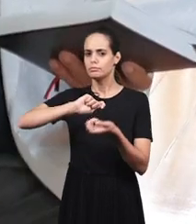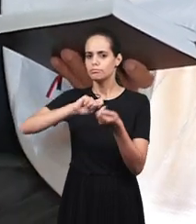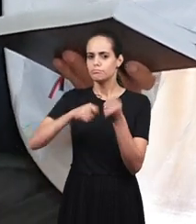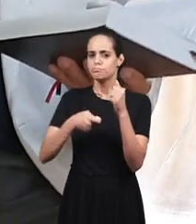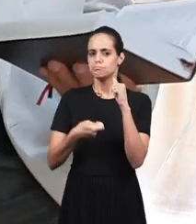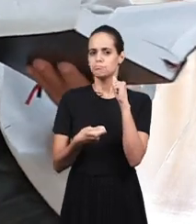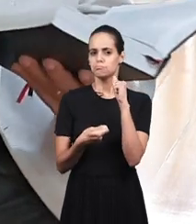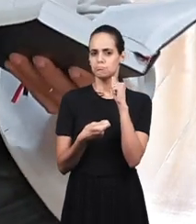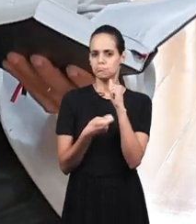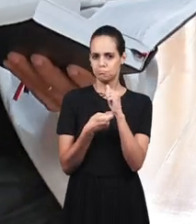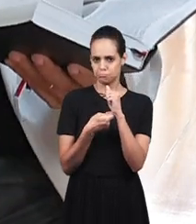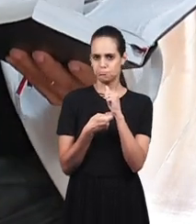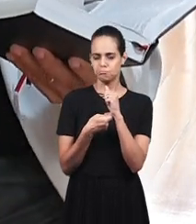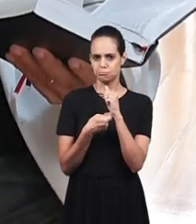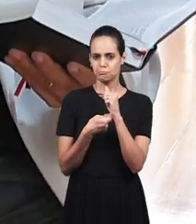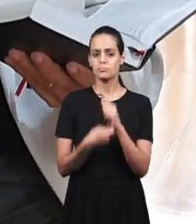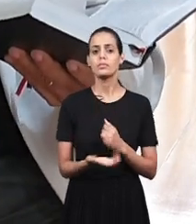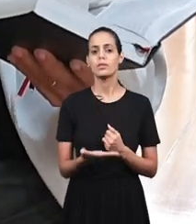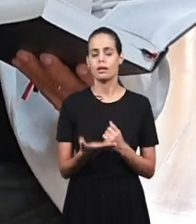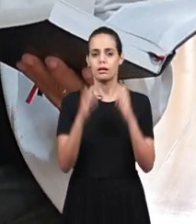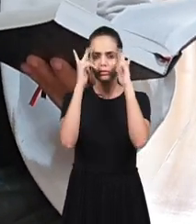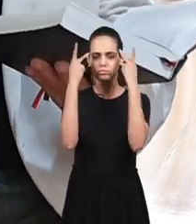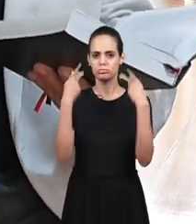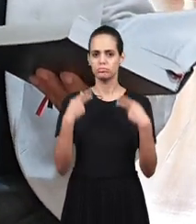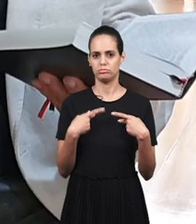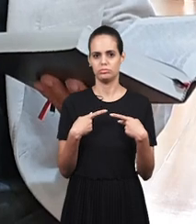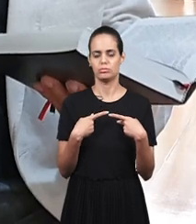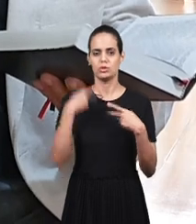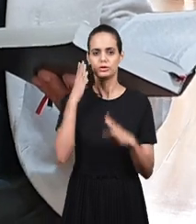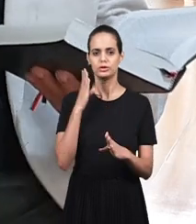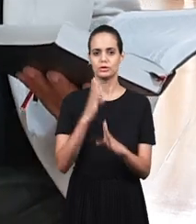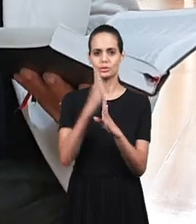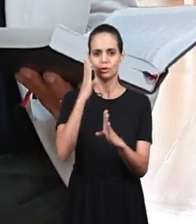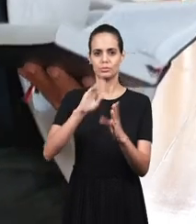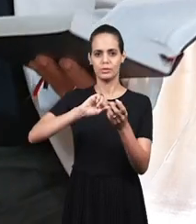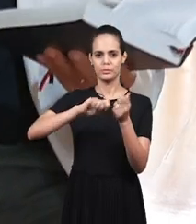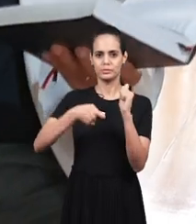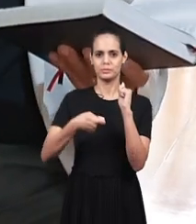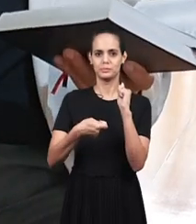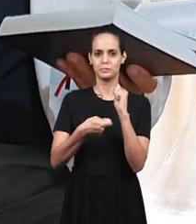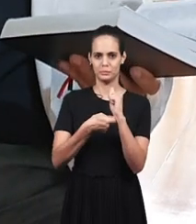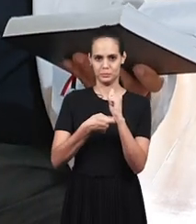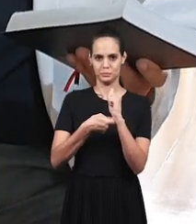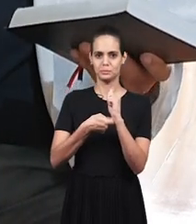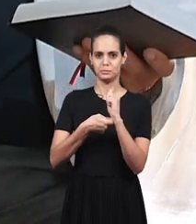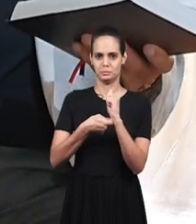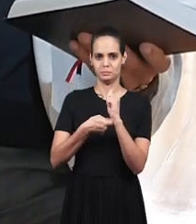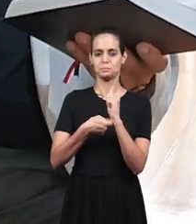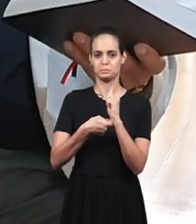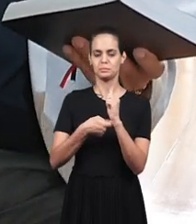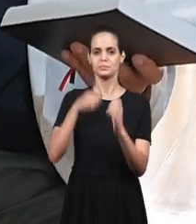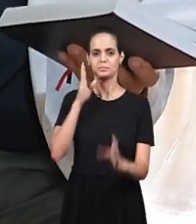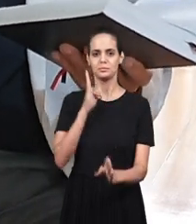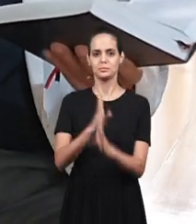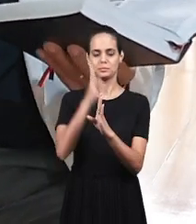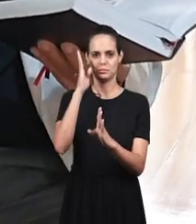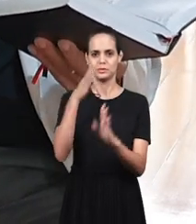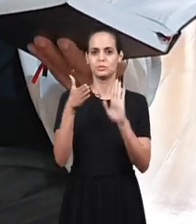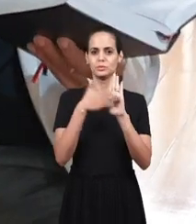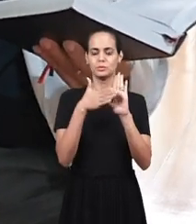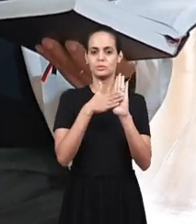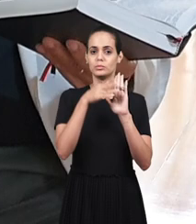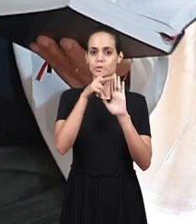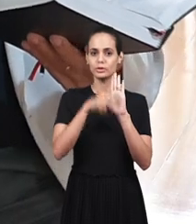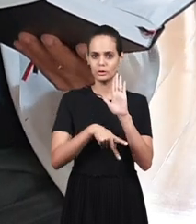et le Nouveau Testament, il porte un mystère. L'homme, quand il découvre le mystère, il